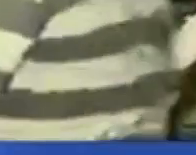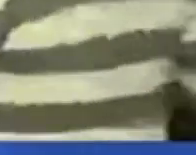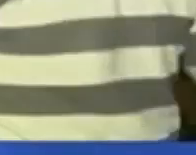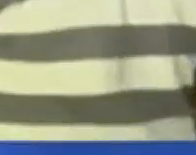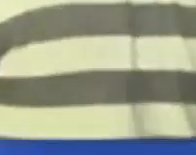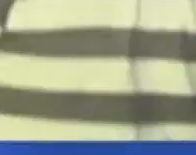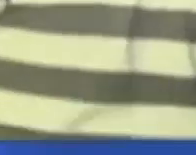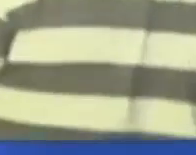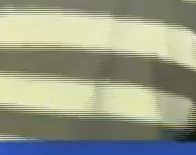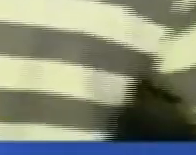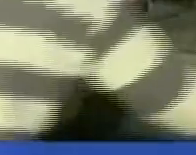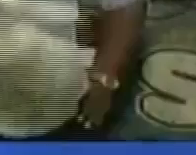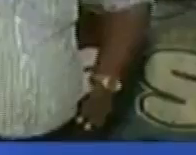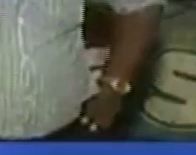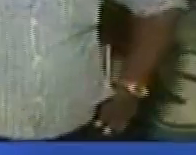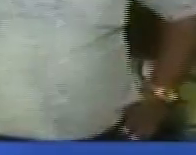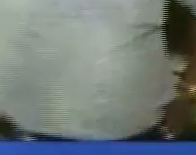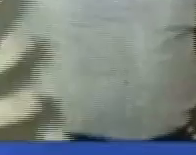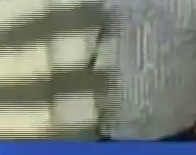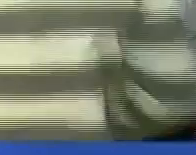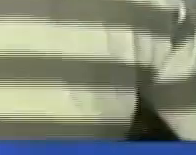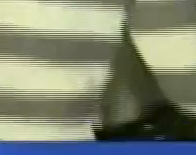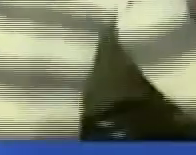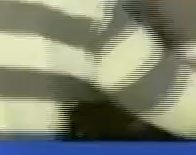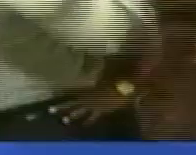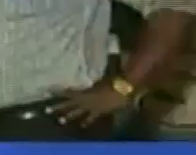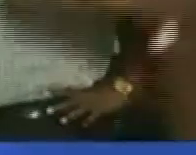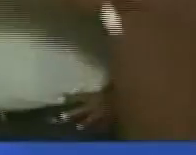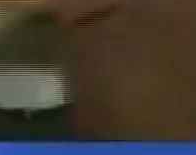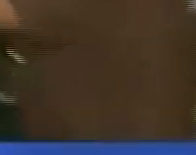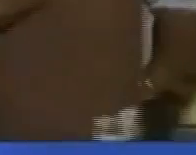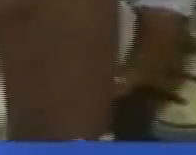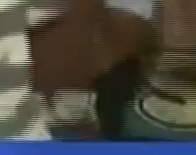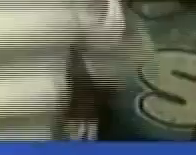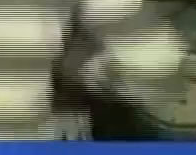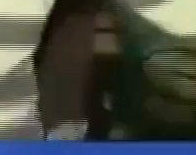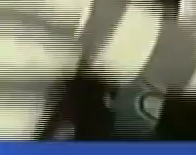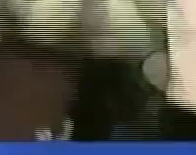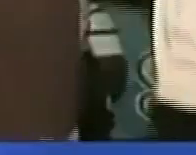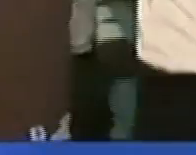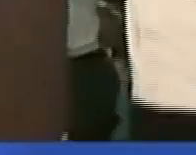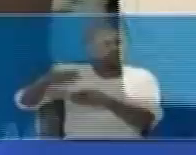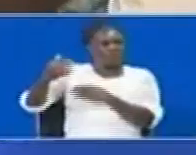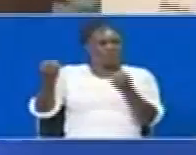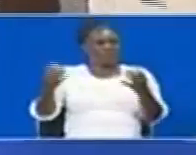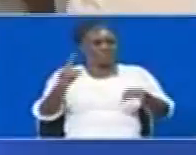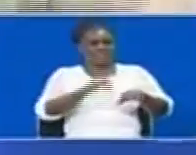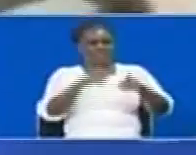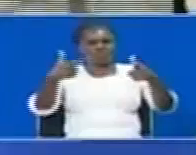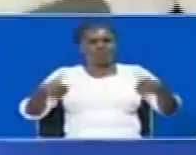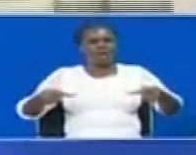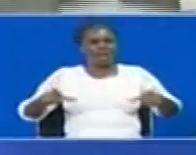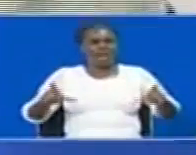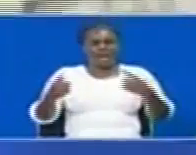lakini kifungo hicho ama utekelezaji wa kifungo hicho umekuwa ukiairishwa mara kwa mara ili kutoa nafasi